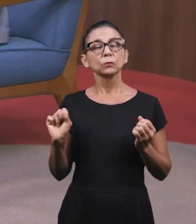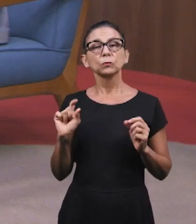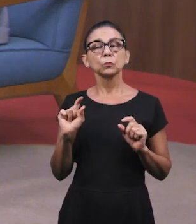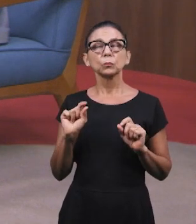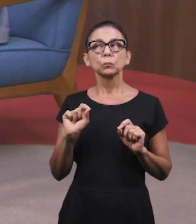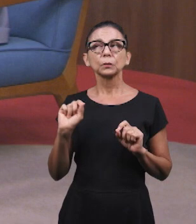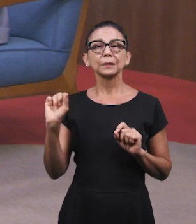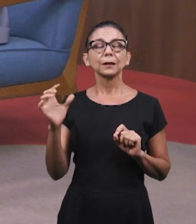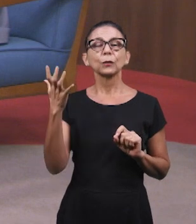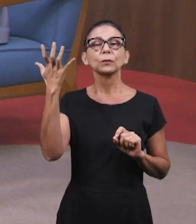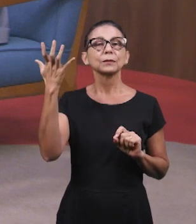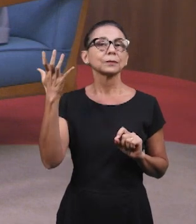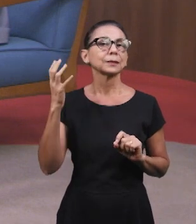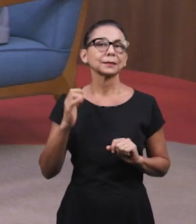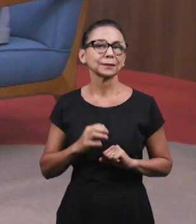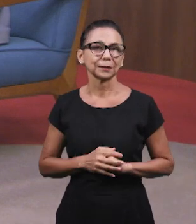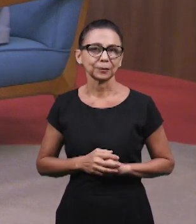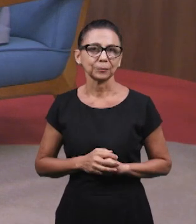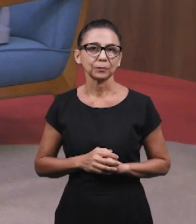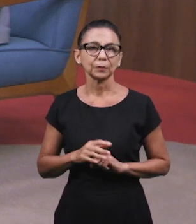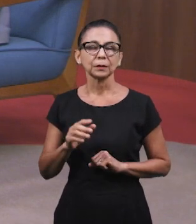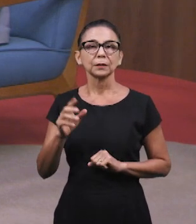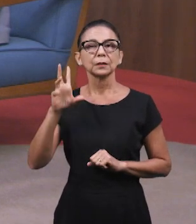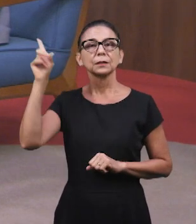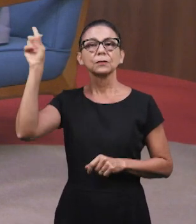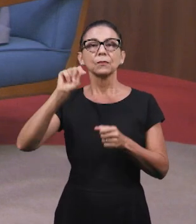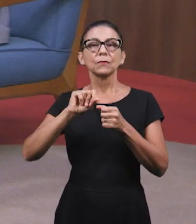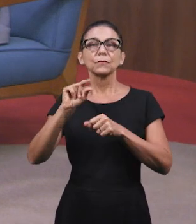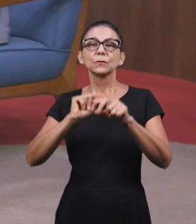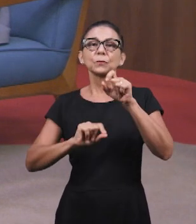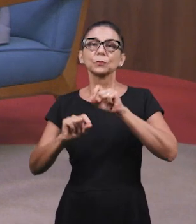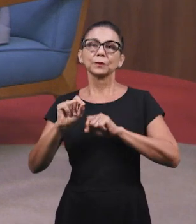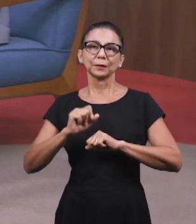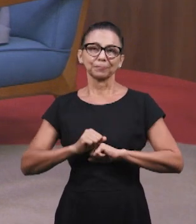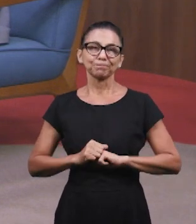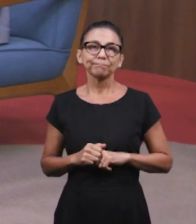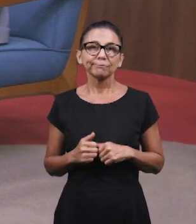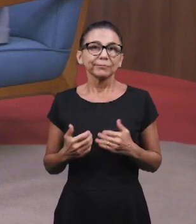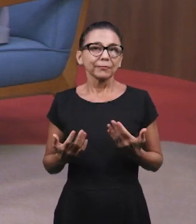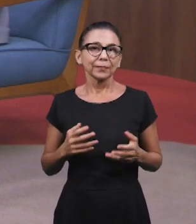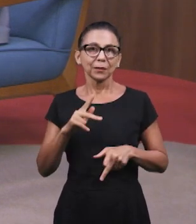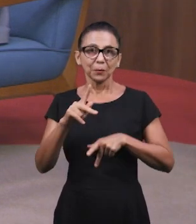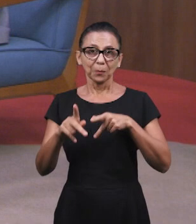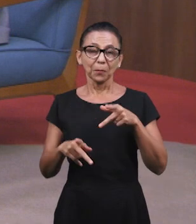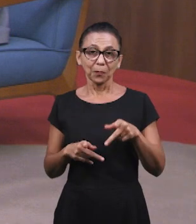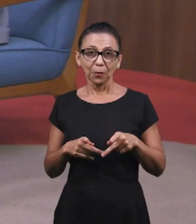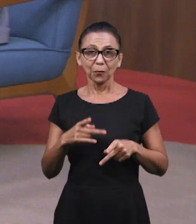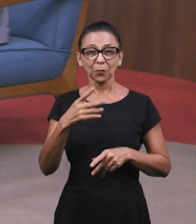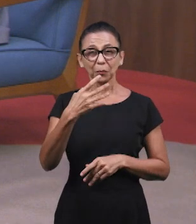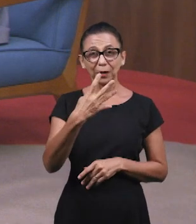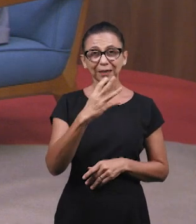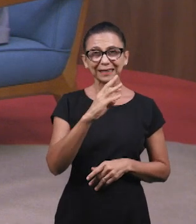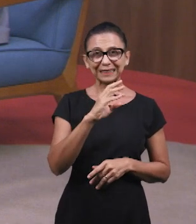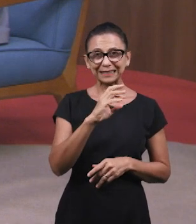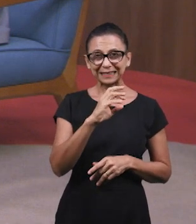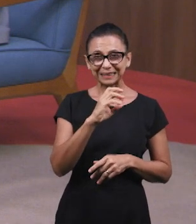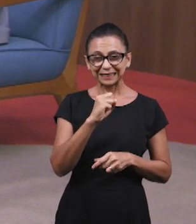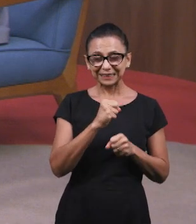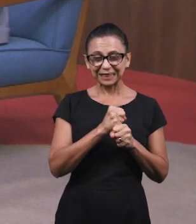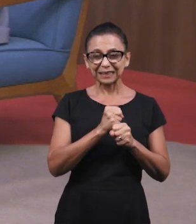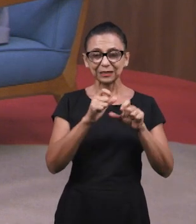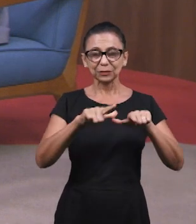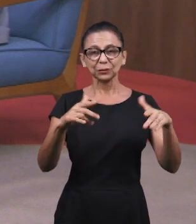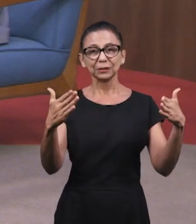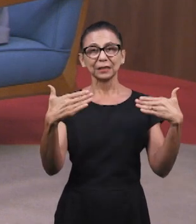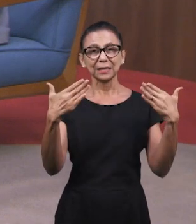Seigneur pour ce moment. Parce que le peuple a vécu pendant 40 ans dirigé par Dieu, jour après jour. Oui, des miracles tous